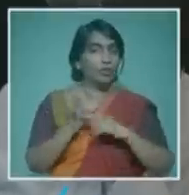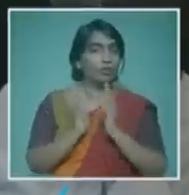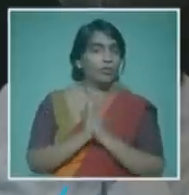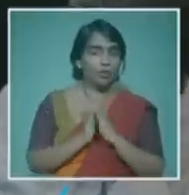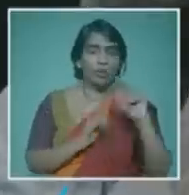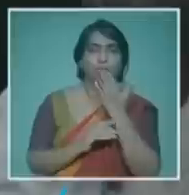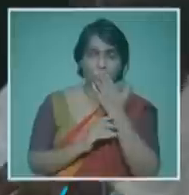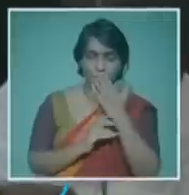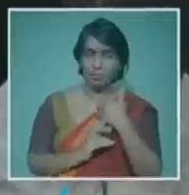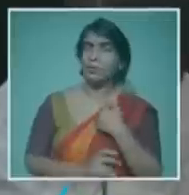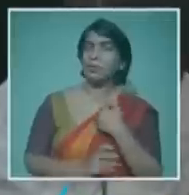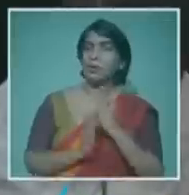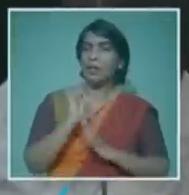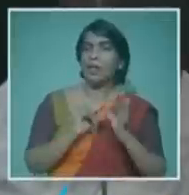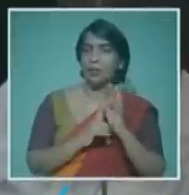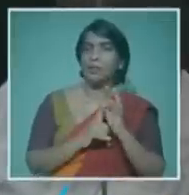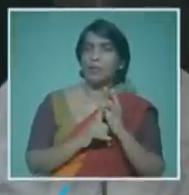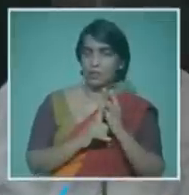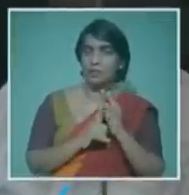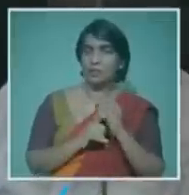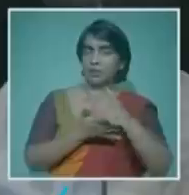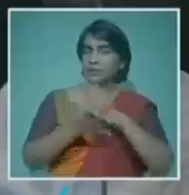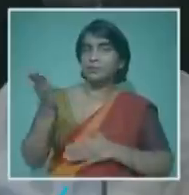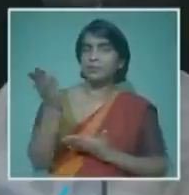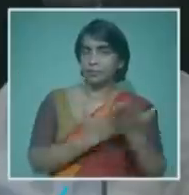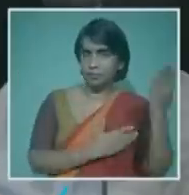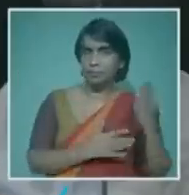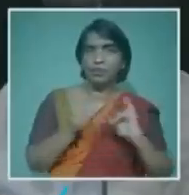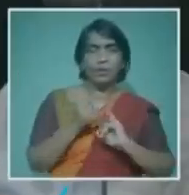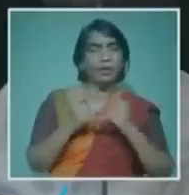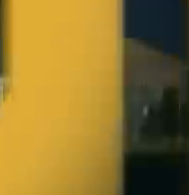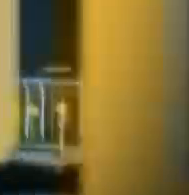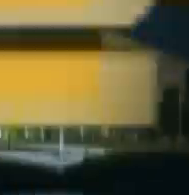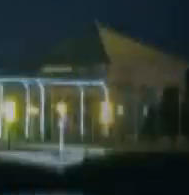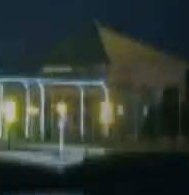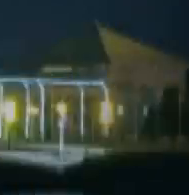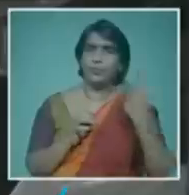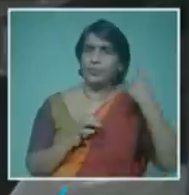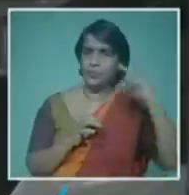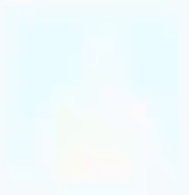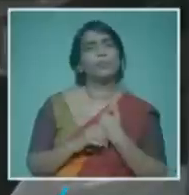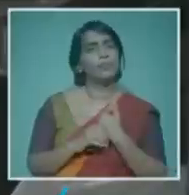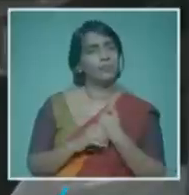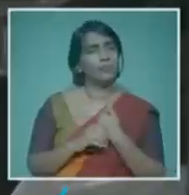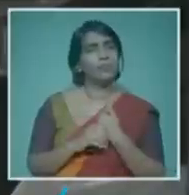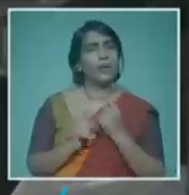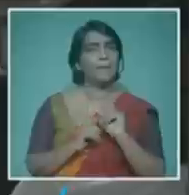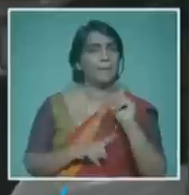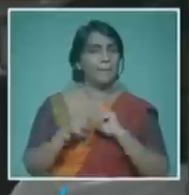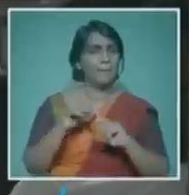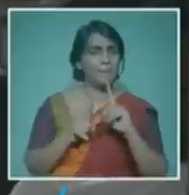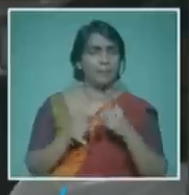ලැබෙන සවුන්දට මම අමාත්‍ය මණ්ඩලෙන් සටහනක් ඉදිරිපත් කළා තිනවා සෙස්පද්ද ඉවත් කර ගැනීම සඳහා මම පාර්ලිමේන්තුවේ